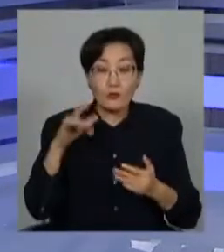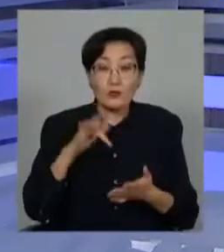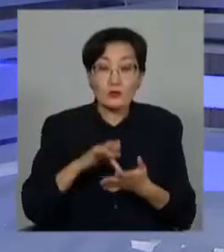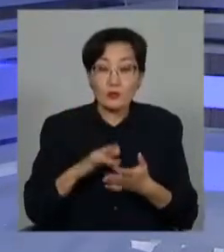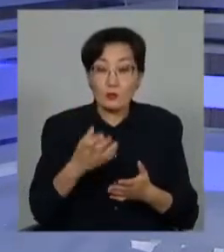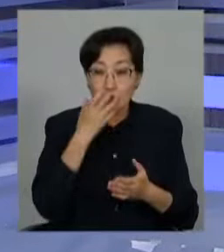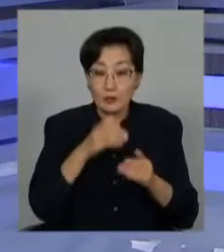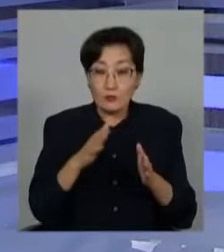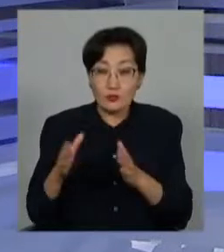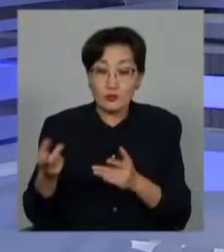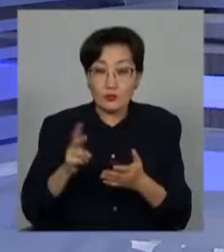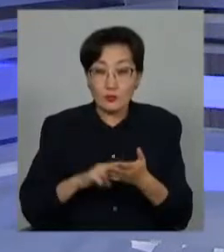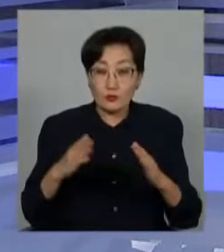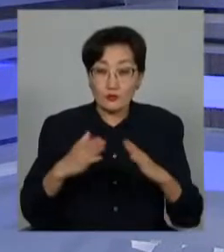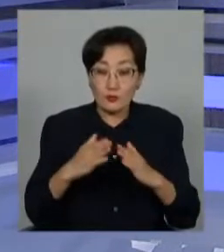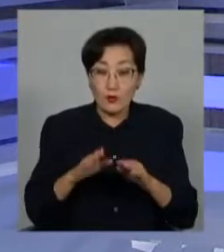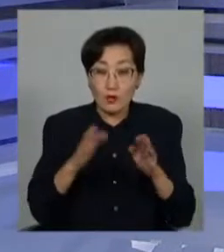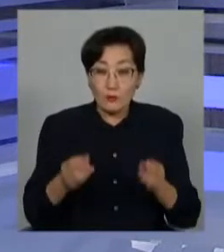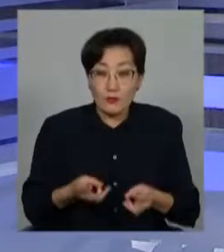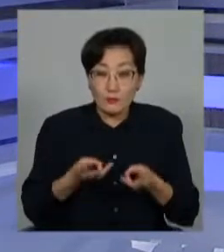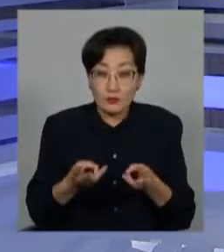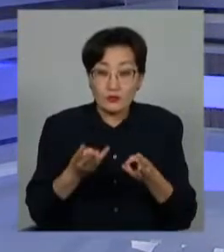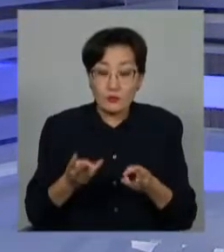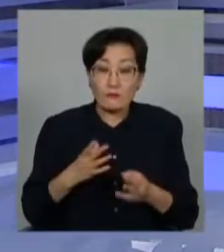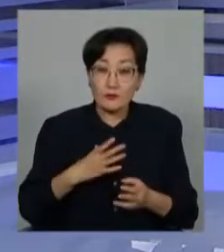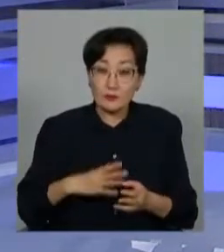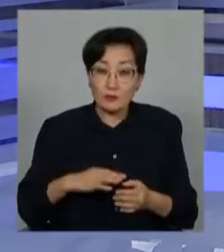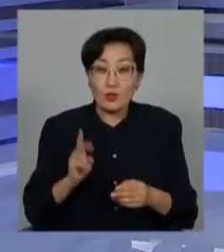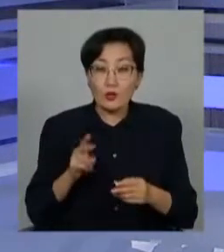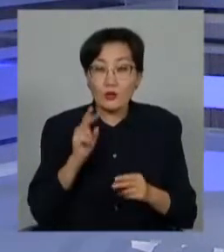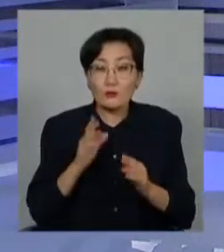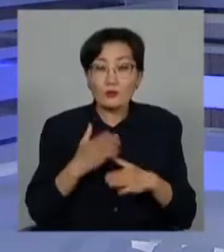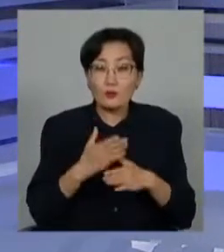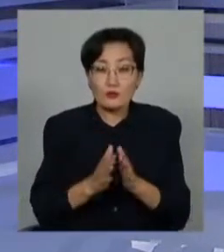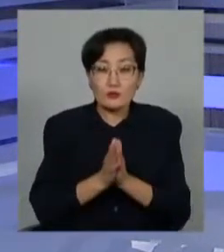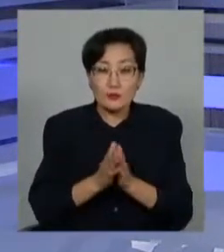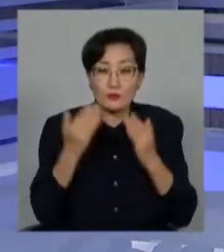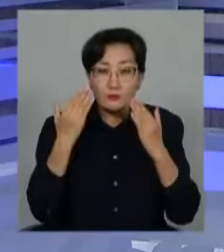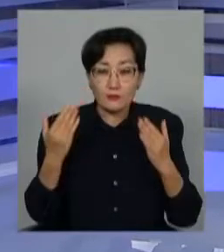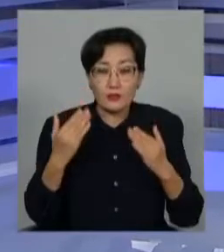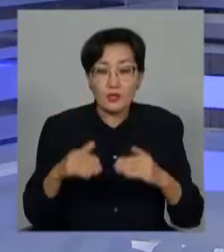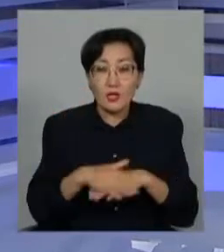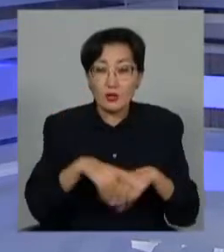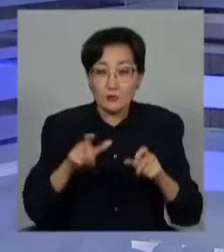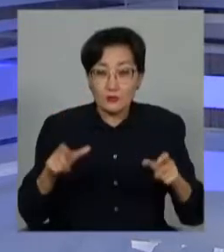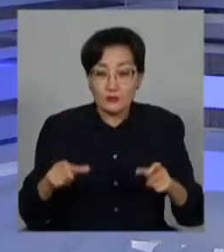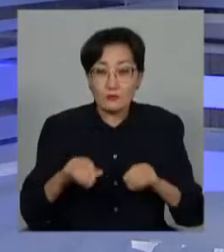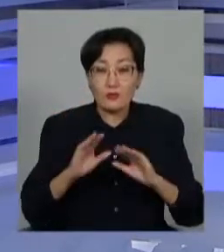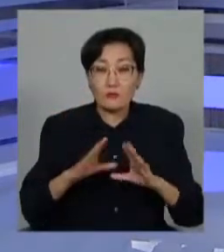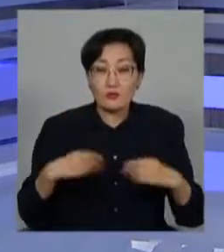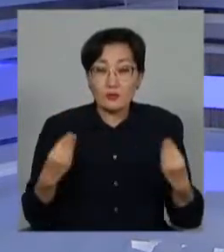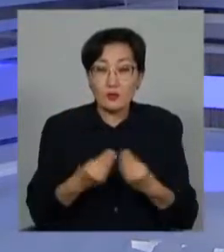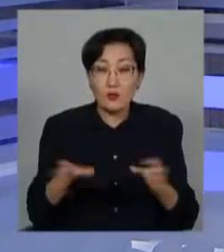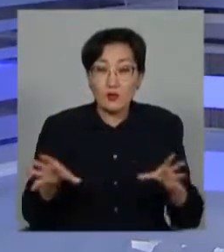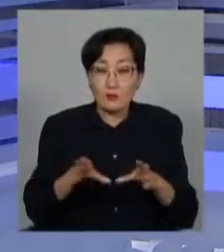жылу жүйесіне қосылса да үйлерін пеш жағып жылытуға мәжбүр. Кімнен көмек сұрарын білмей дал болған қараша халық бала шағасымен